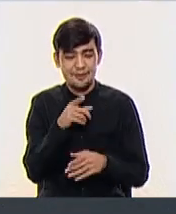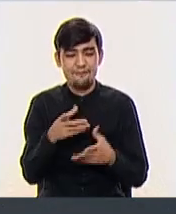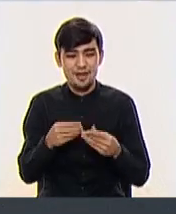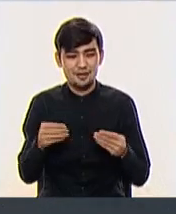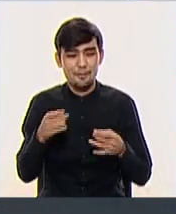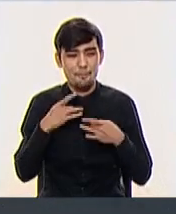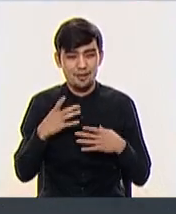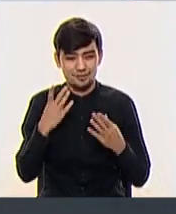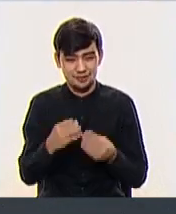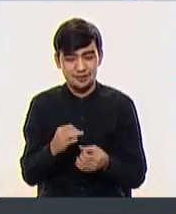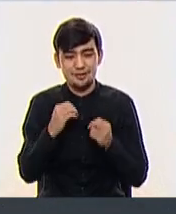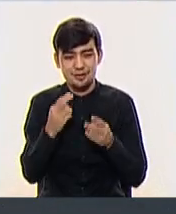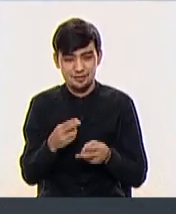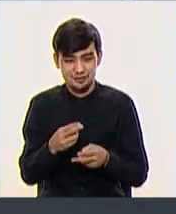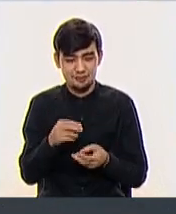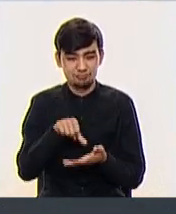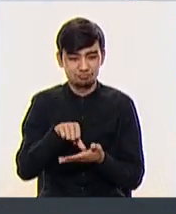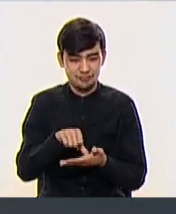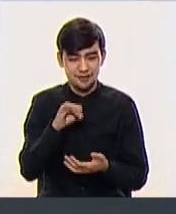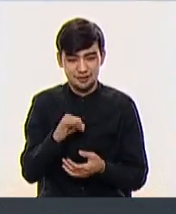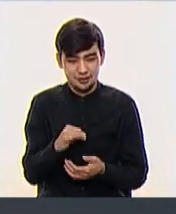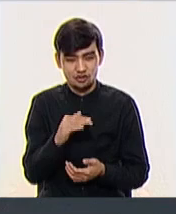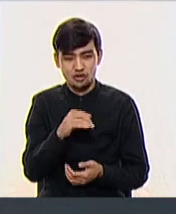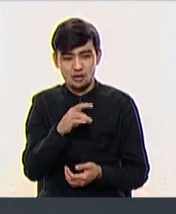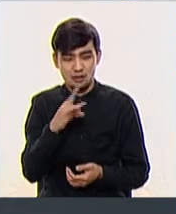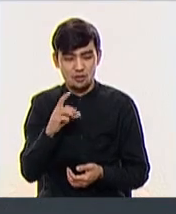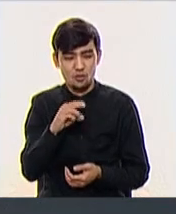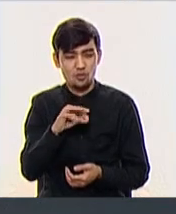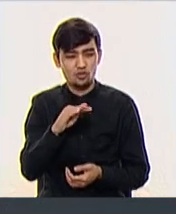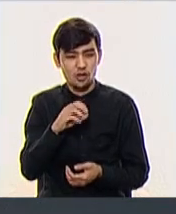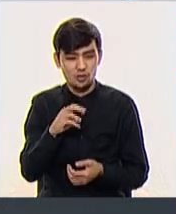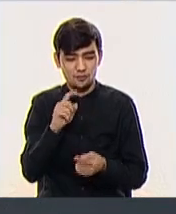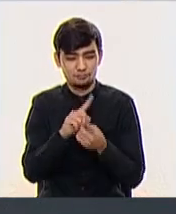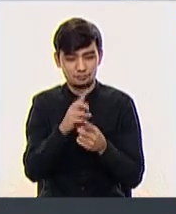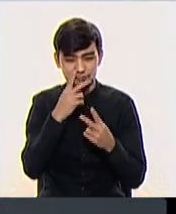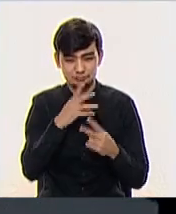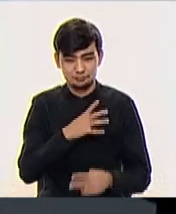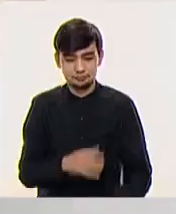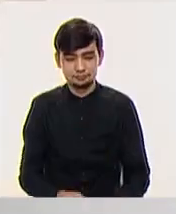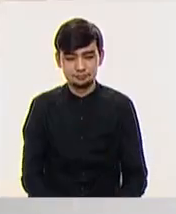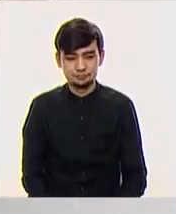мерекесін қалай қарсы алып жатыр. Әріптесім Жанар Қожанова байқап көрген еді.